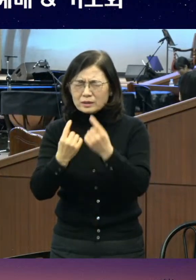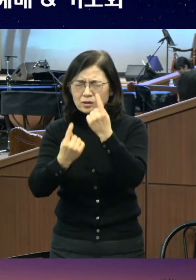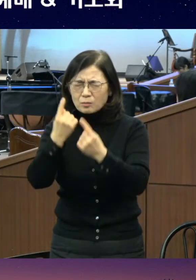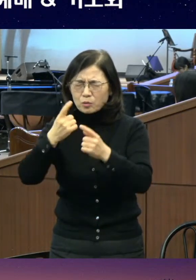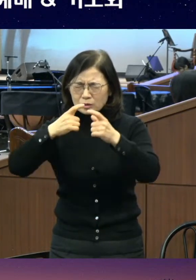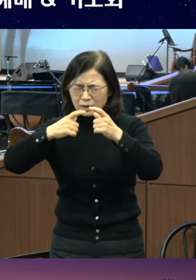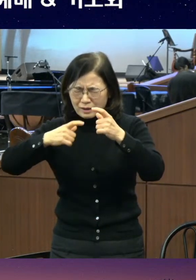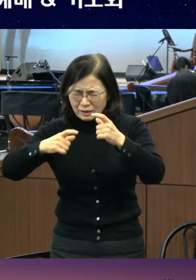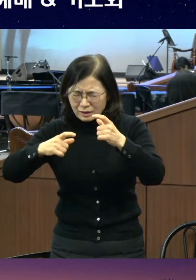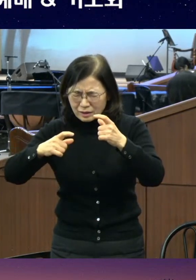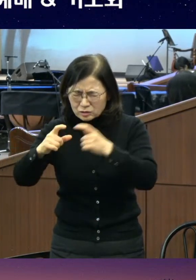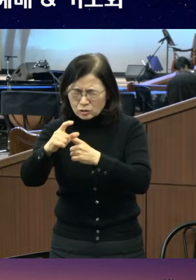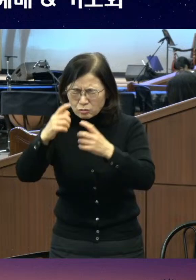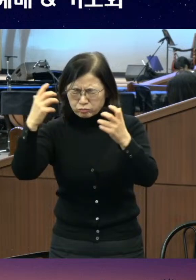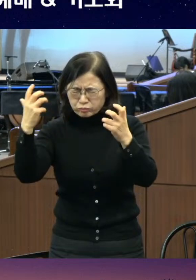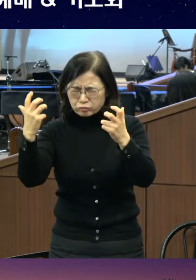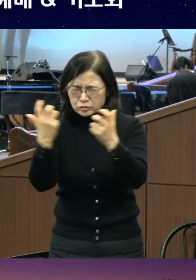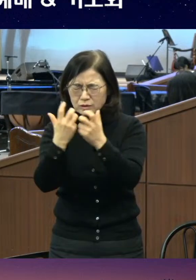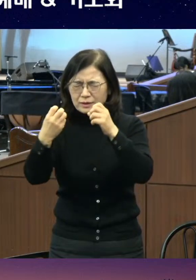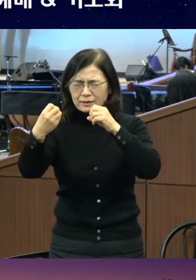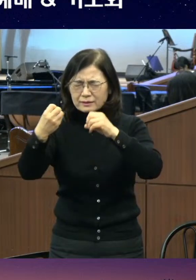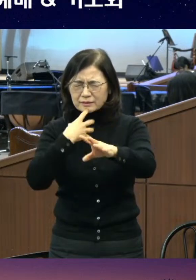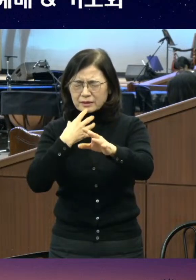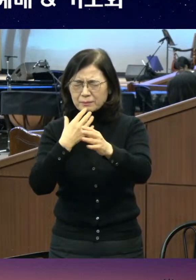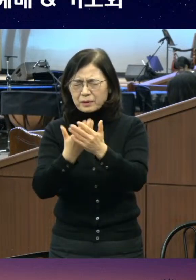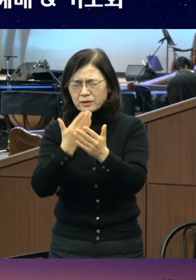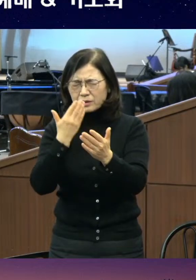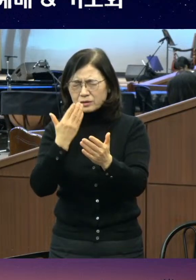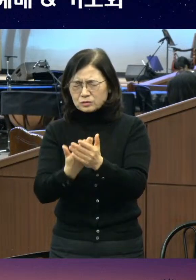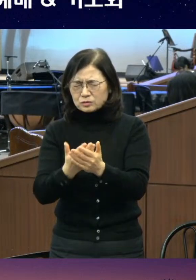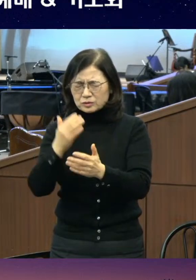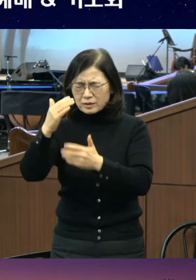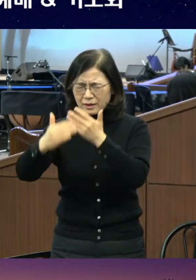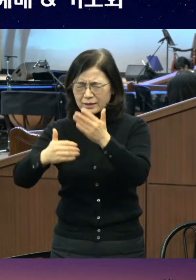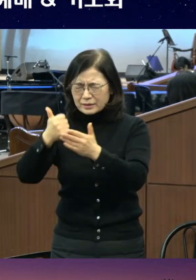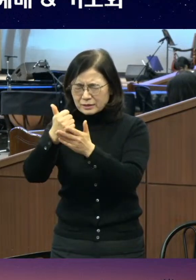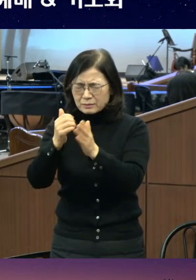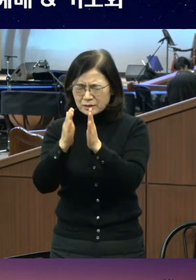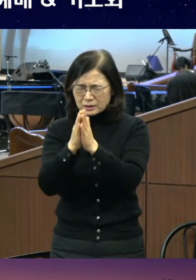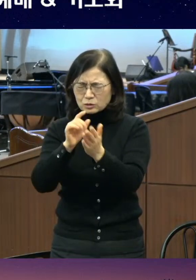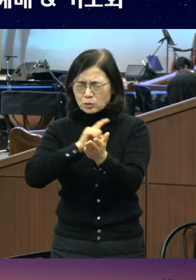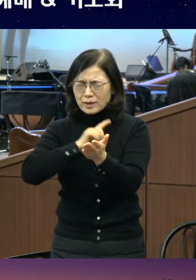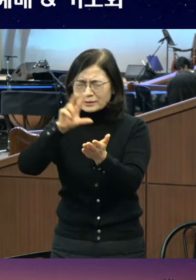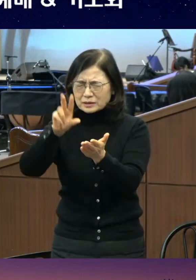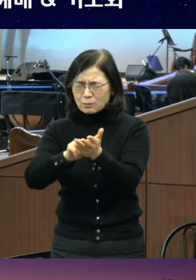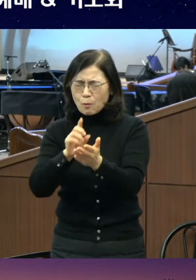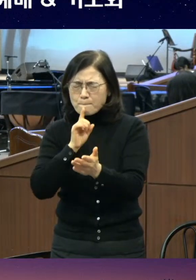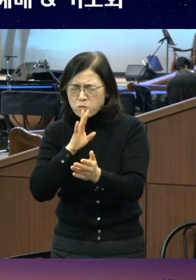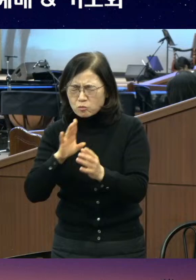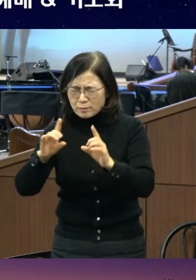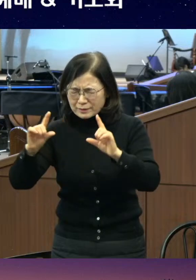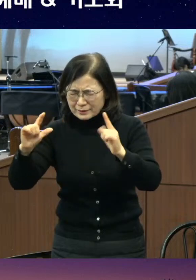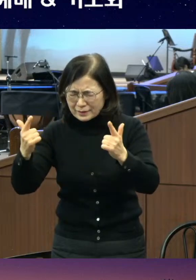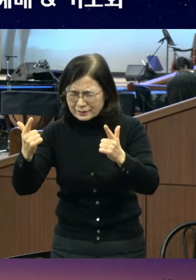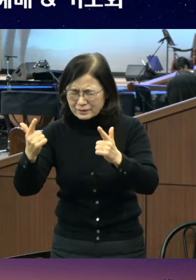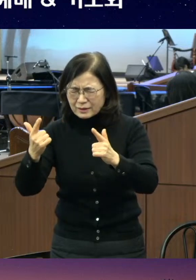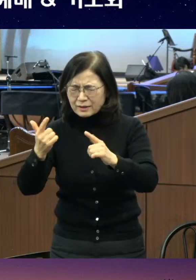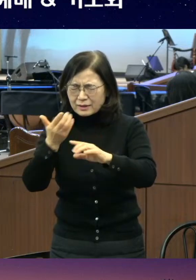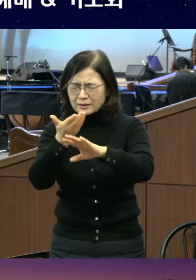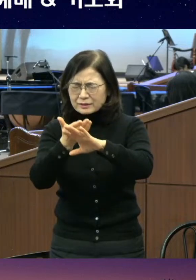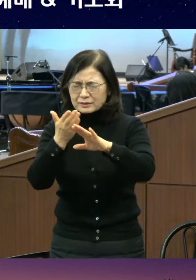풍성하게 응답하여 주시옵소서. 하나님, 우리의 기도의 제목뿐만 아니라 우리가 중보하는 우리의